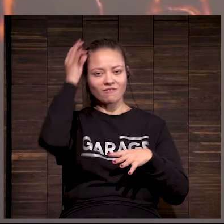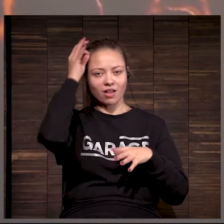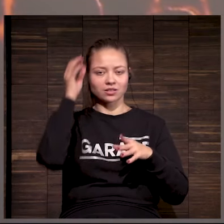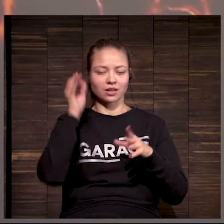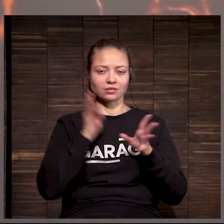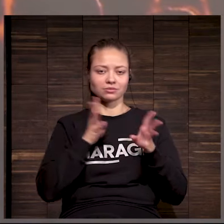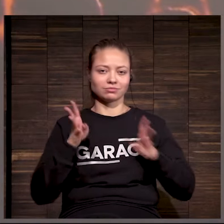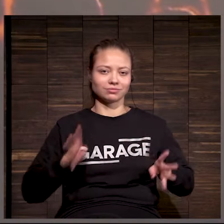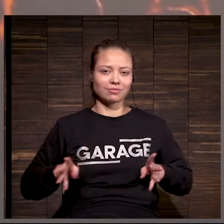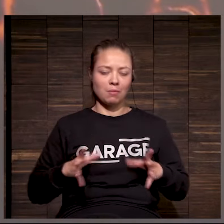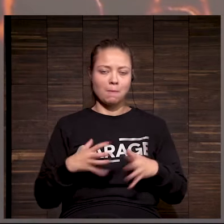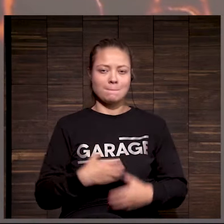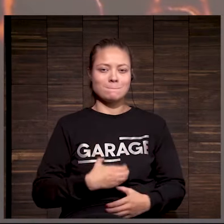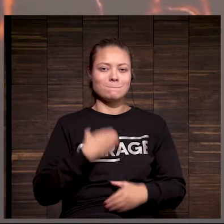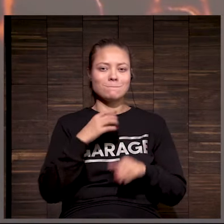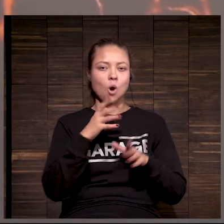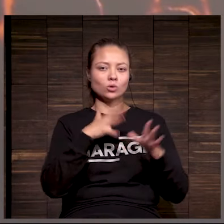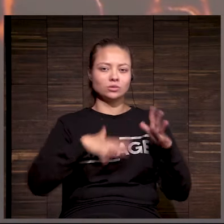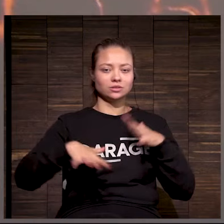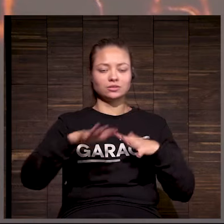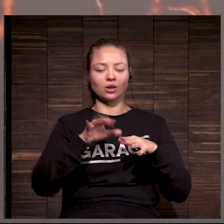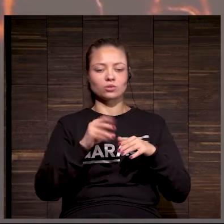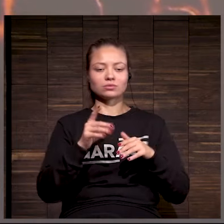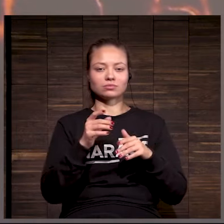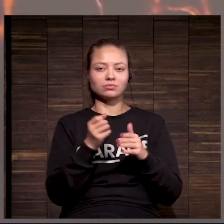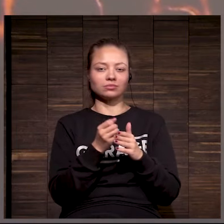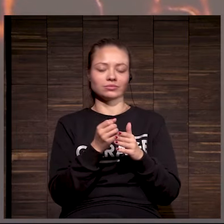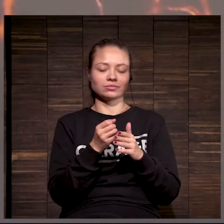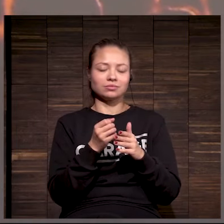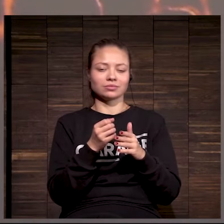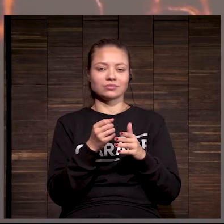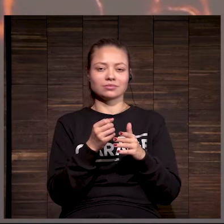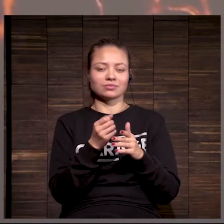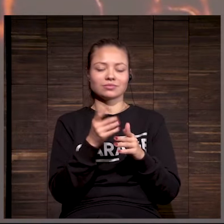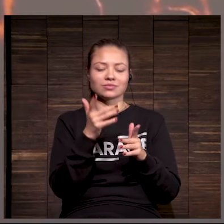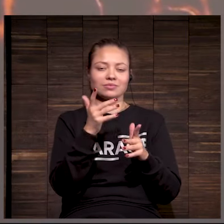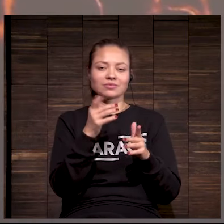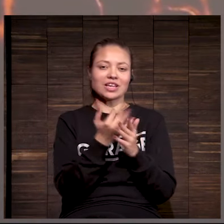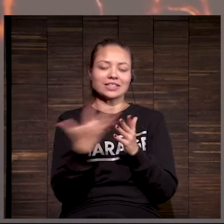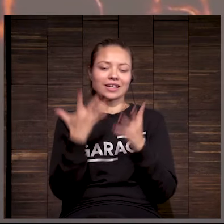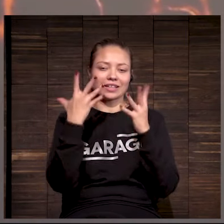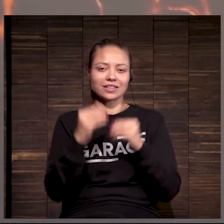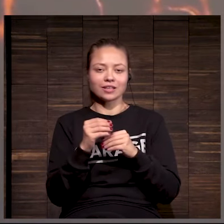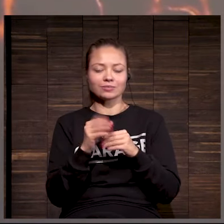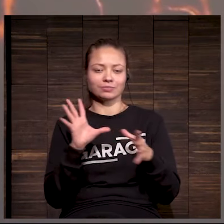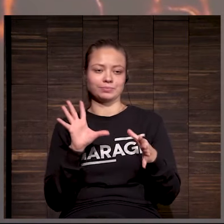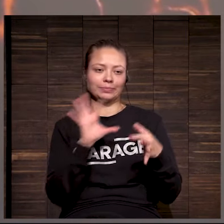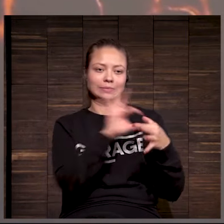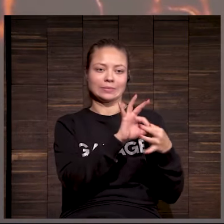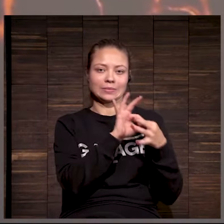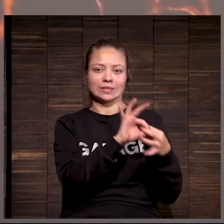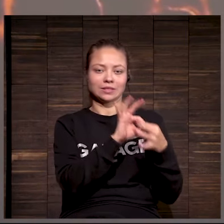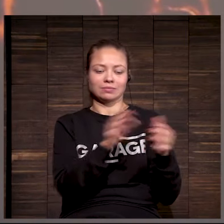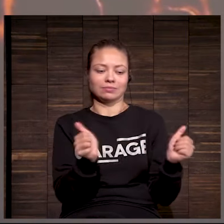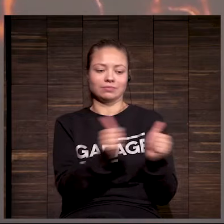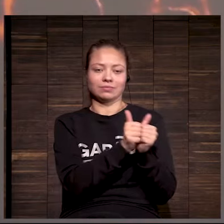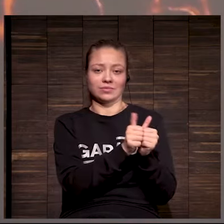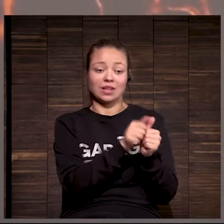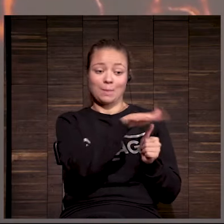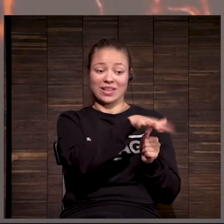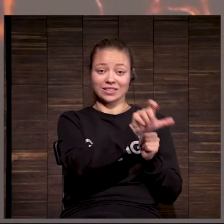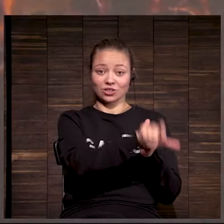каждый день несколько недель выходил на улицу и прилипал буквально кому-то из местных жителей проводил с этим местным жителям